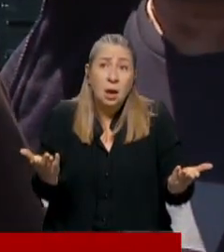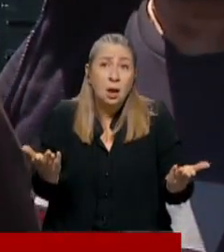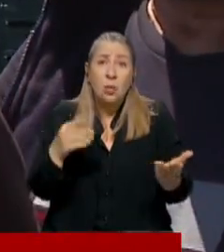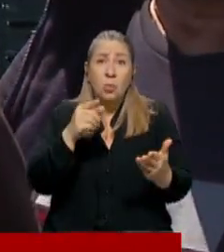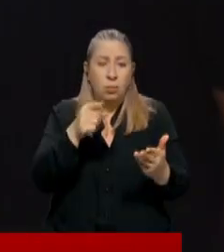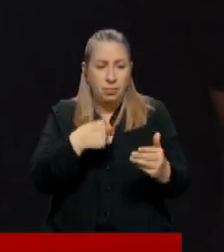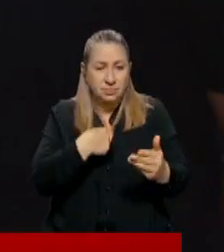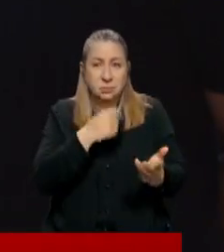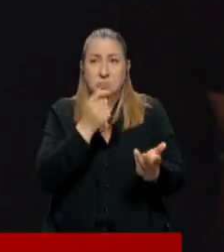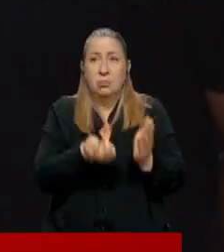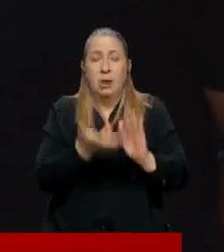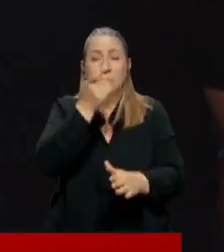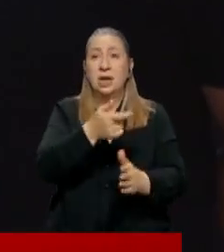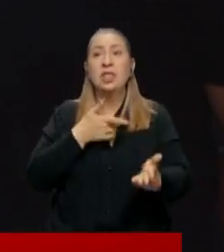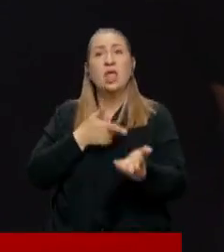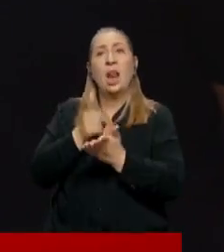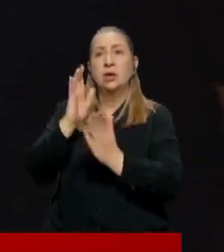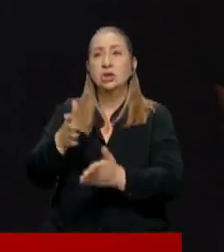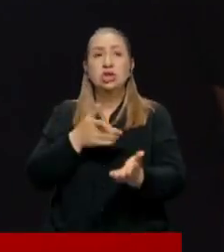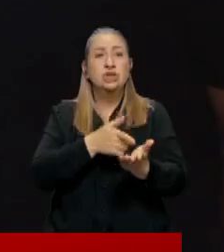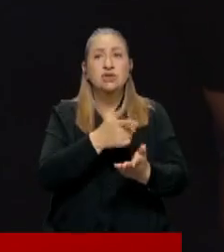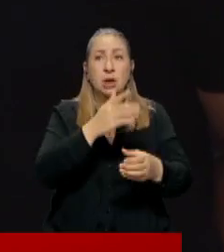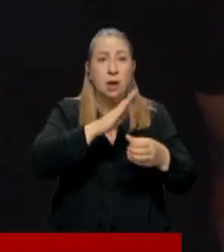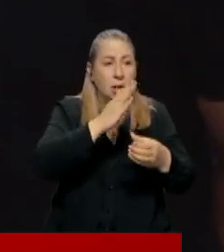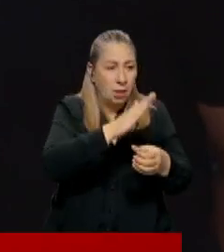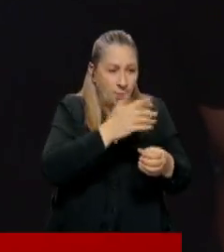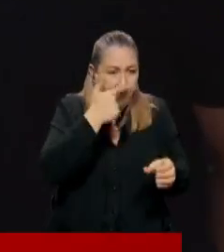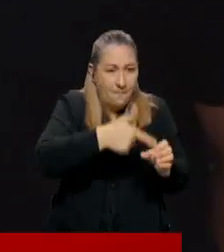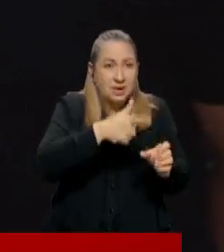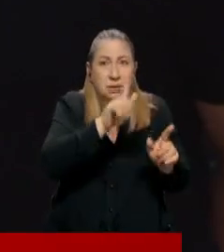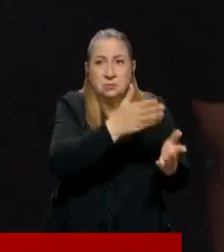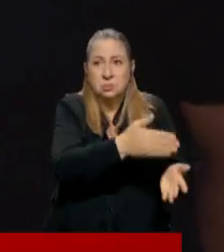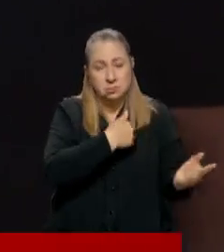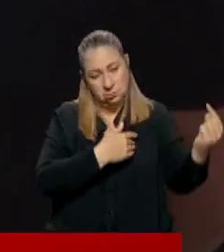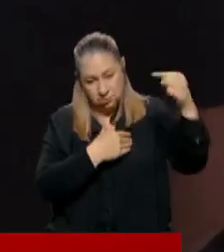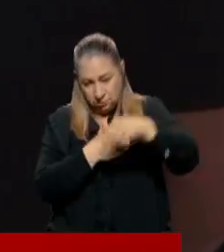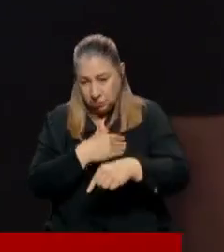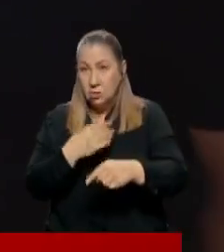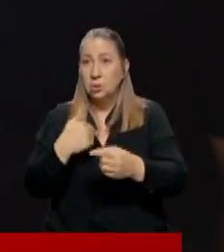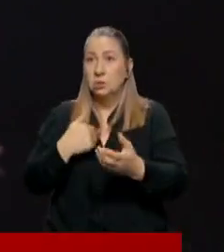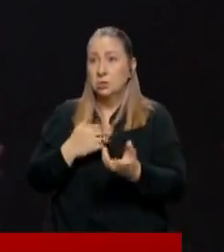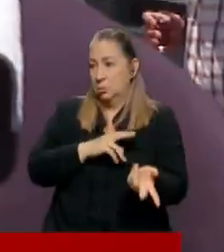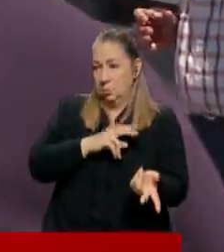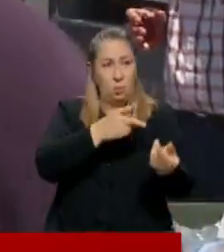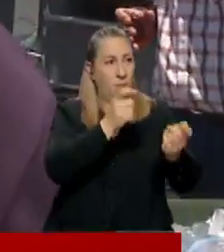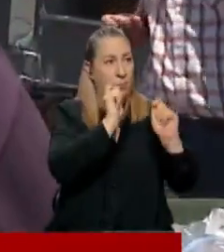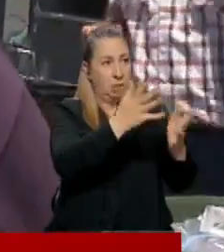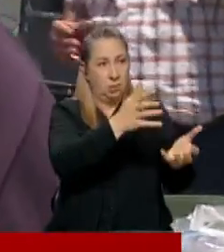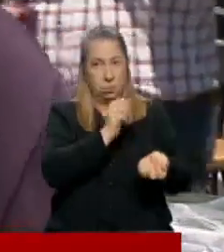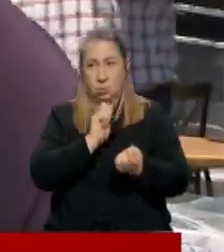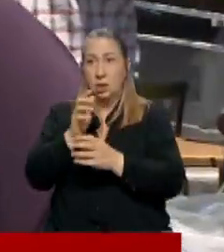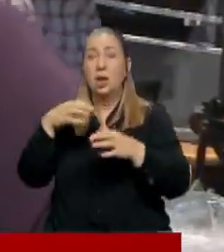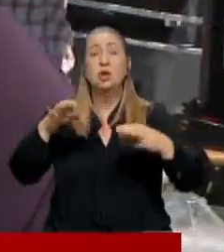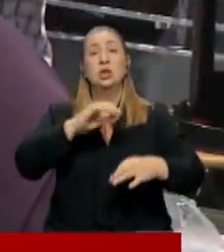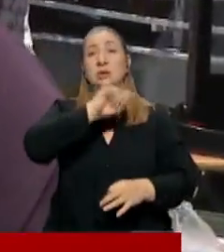bu ona yansıyor. Tarlaya gidiyoruz, çiftçi yine mazotla yürütüyor. Buraya geliyoruz, tüketiciye yansıyor. Siz nereden